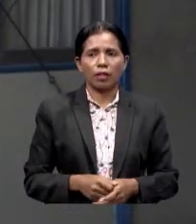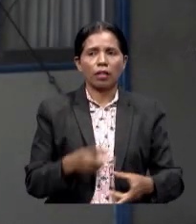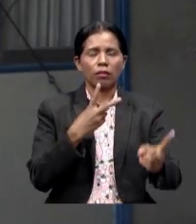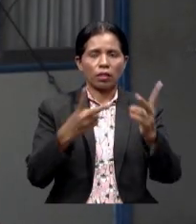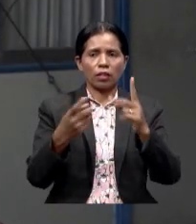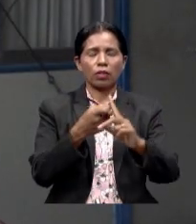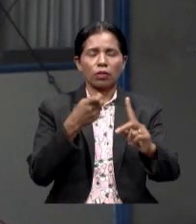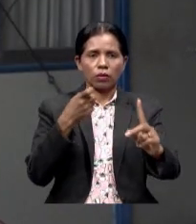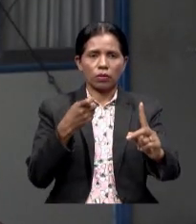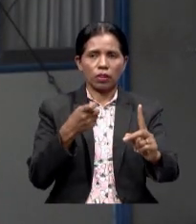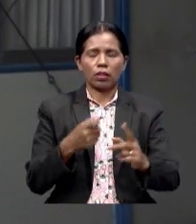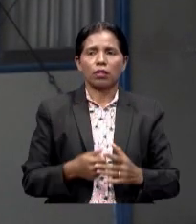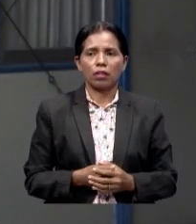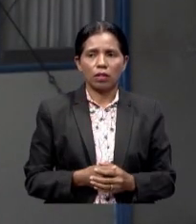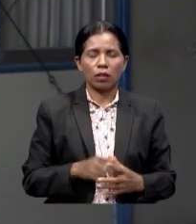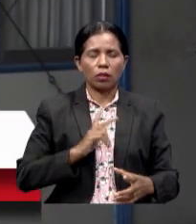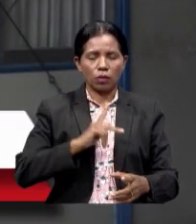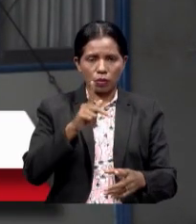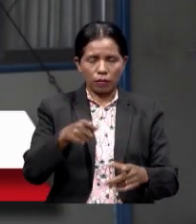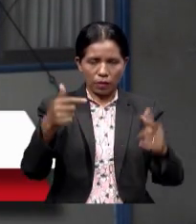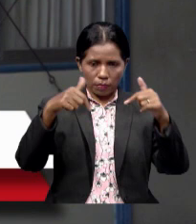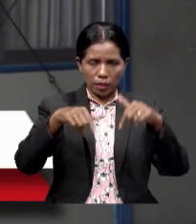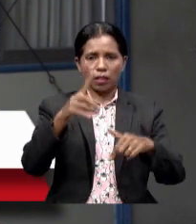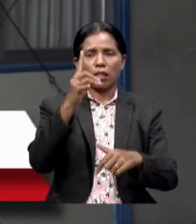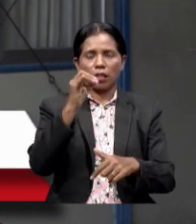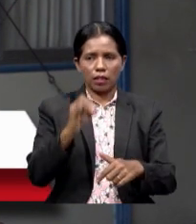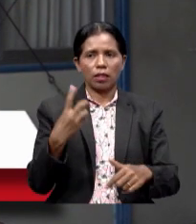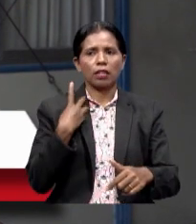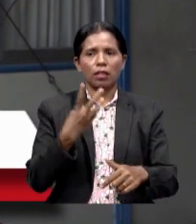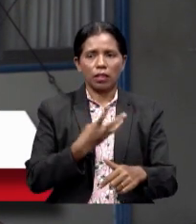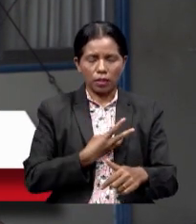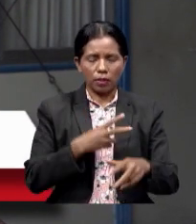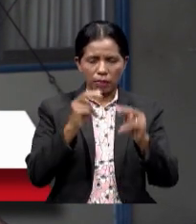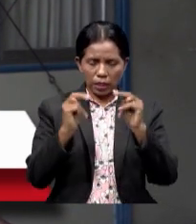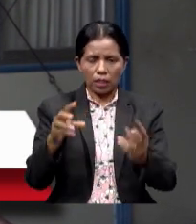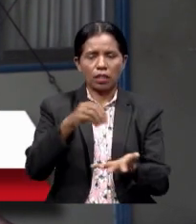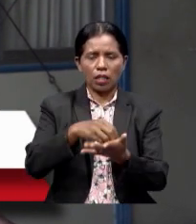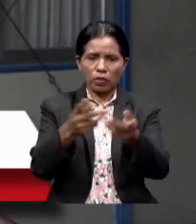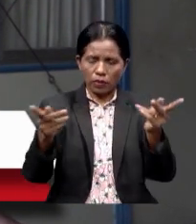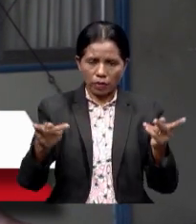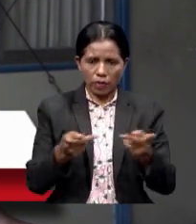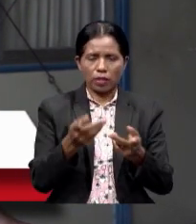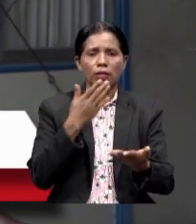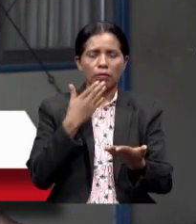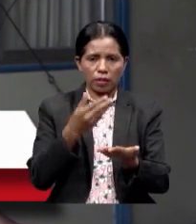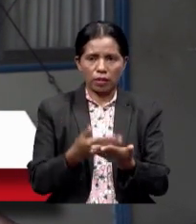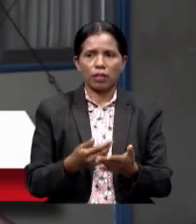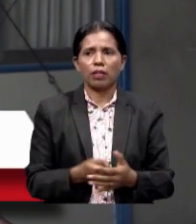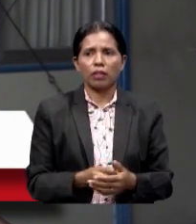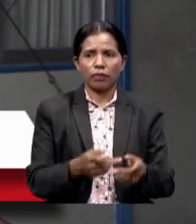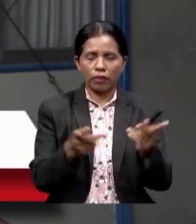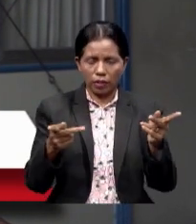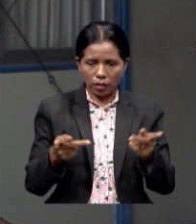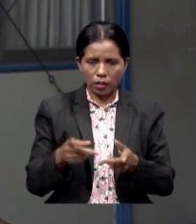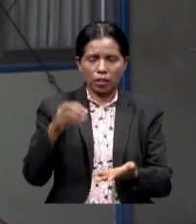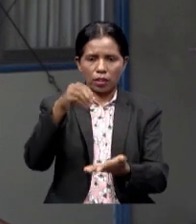ne, husi kupan mai iha ne. Ita perja dulu ni perpara ni kunisang ne. Kunisang ne terminal ini